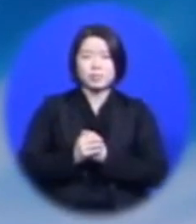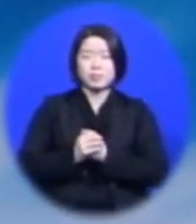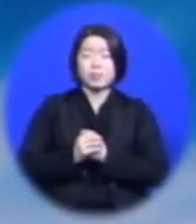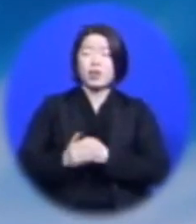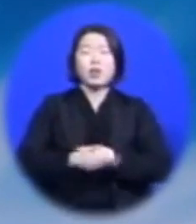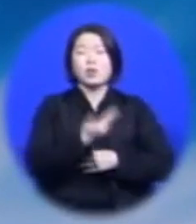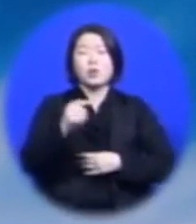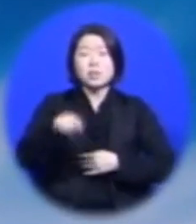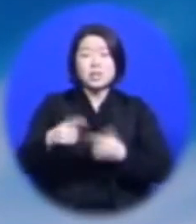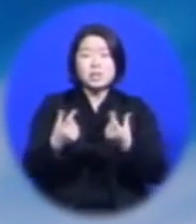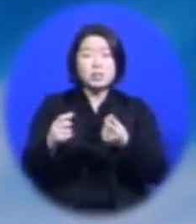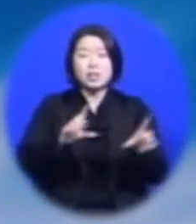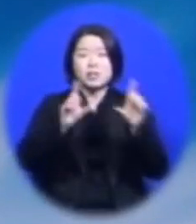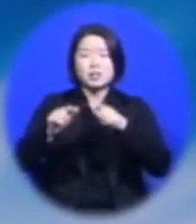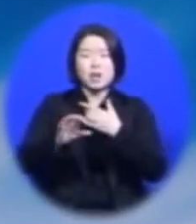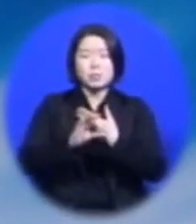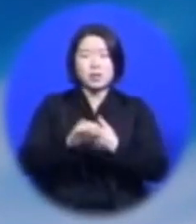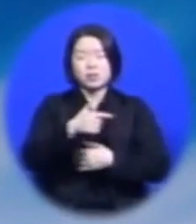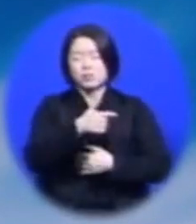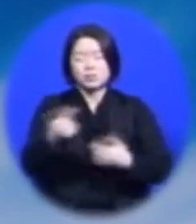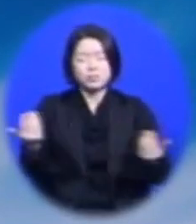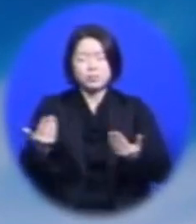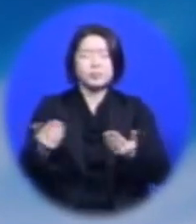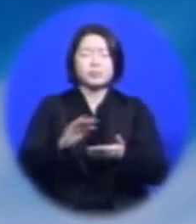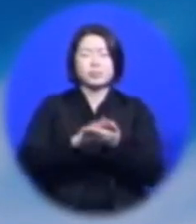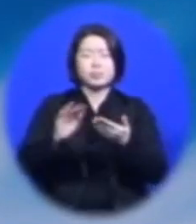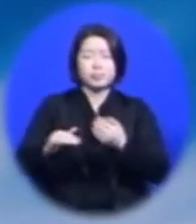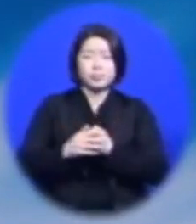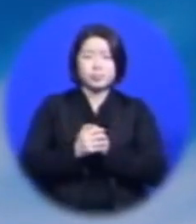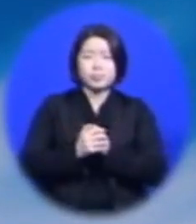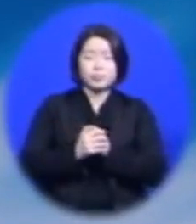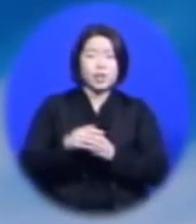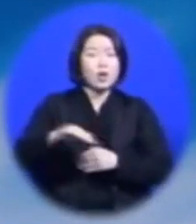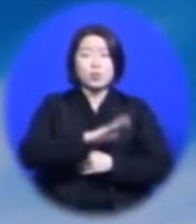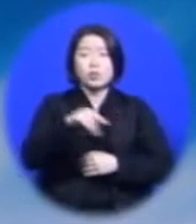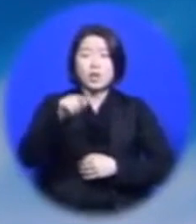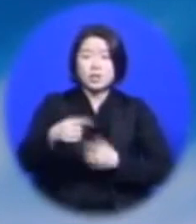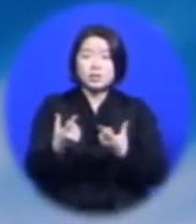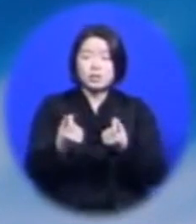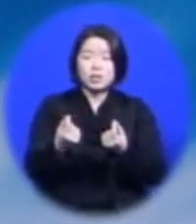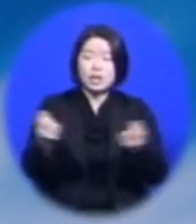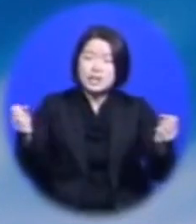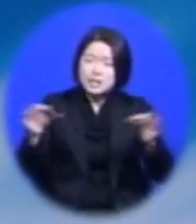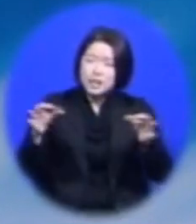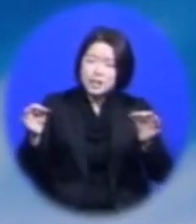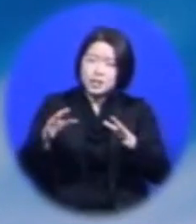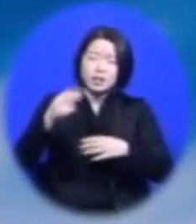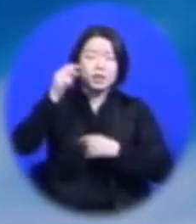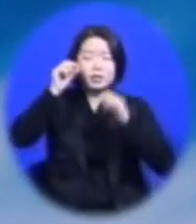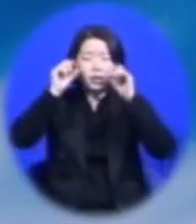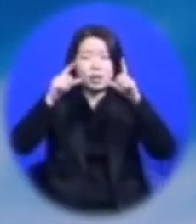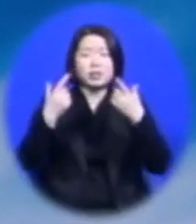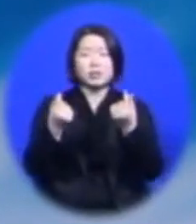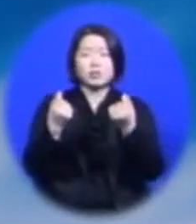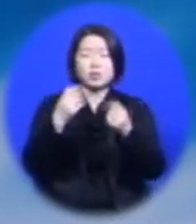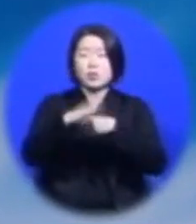여러분 이렇게 살면 정말 큰일인 것입니다. 우리가 그렇게 잠깐 깨는 것처럼 하나님의 나라를 바라보니까 우리의